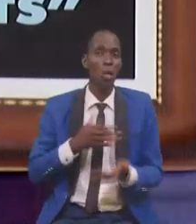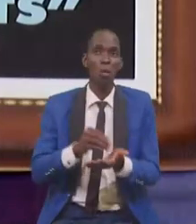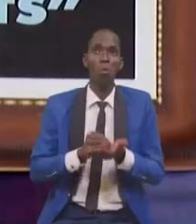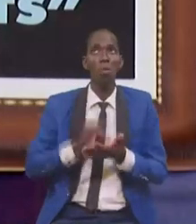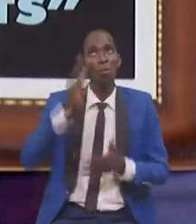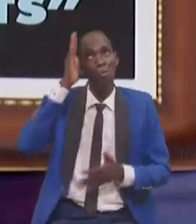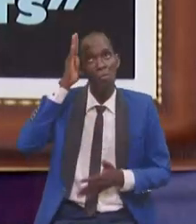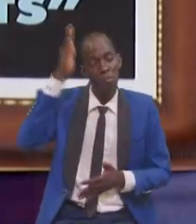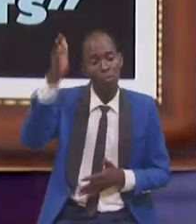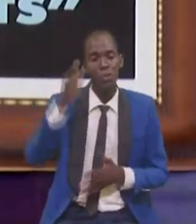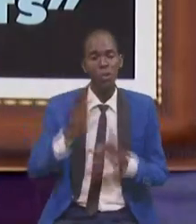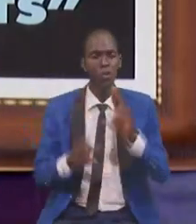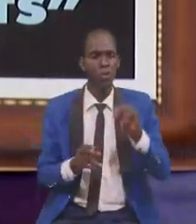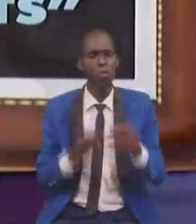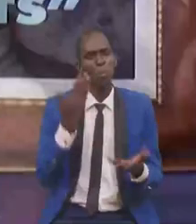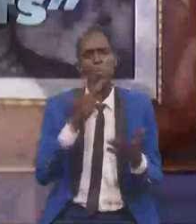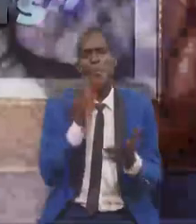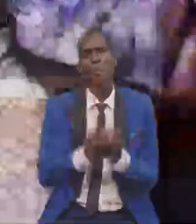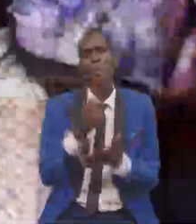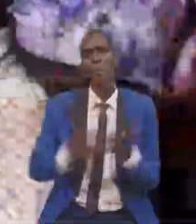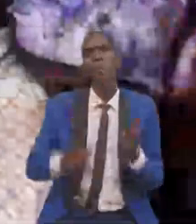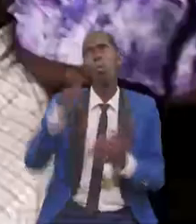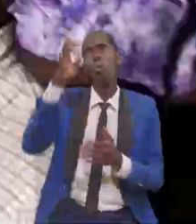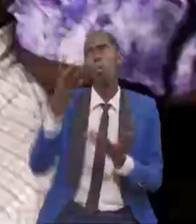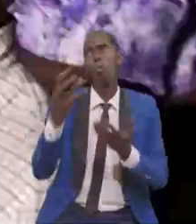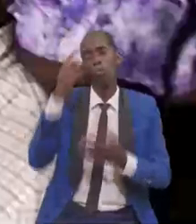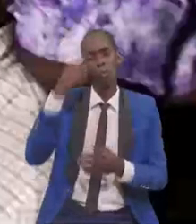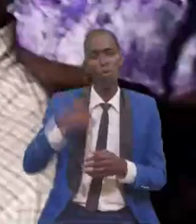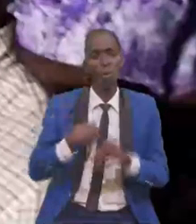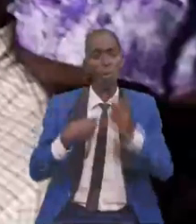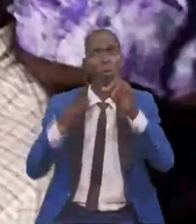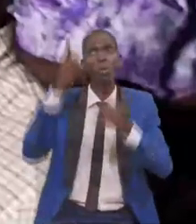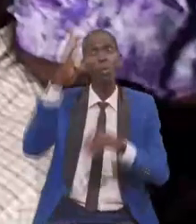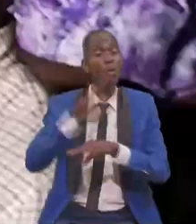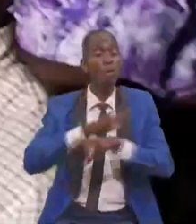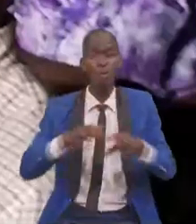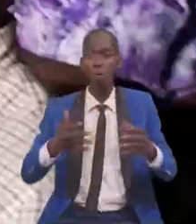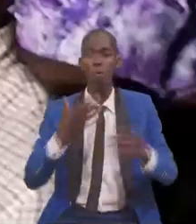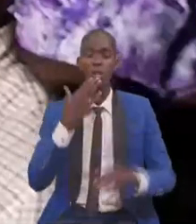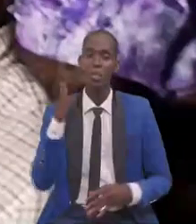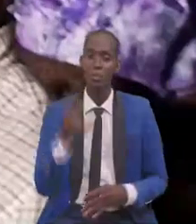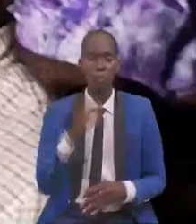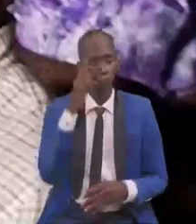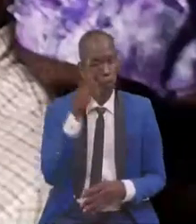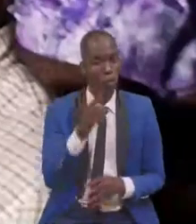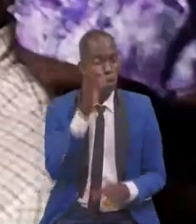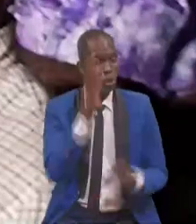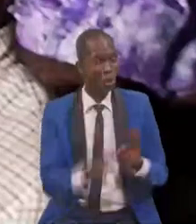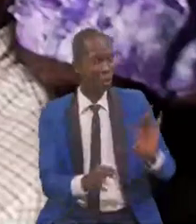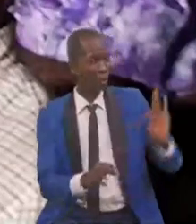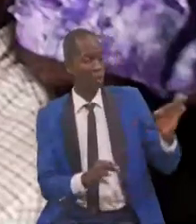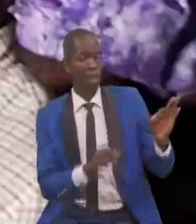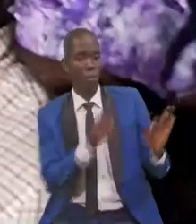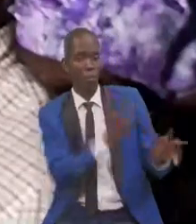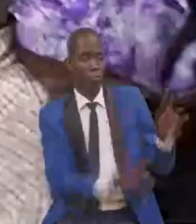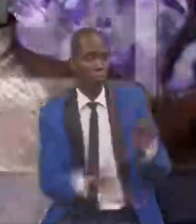moi. Dieu ne veut pas le mal pour vous. Si les 9 autres disciples, les 9 apôtres ont essayé et